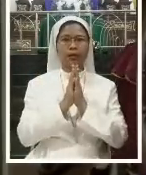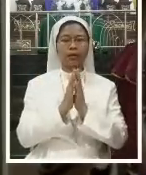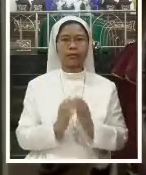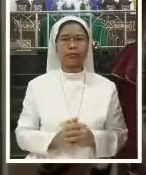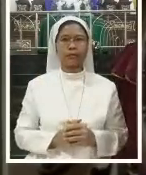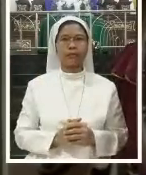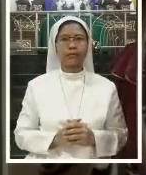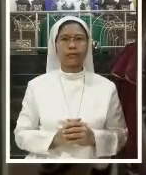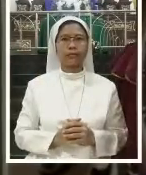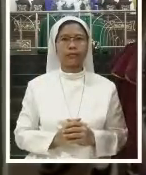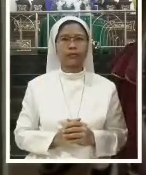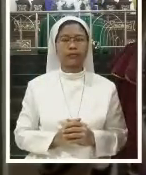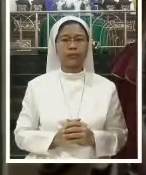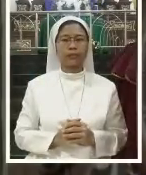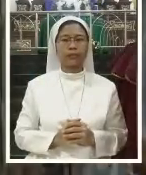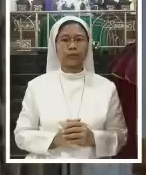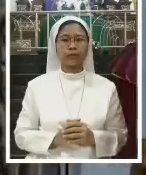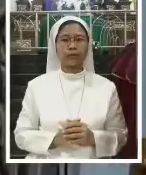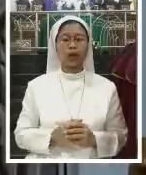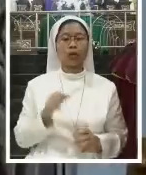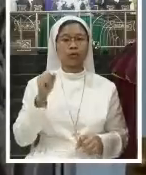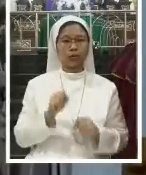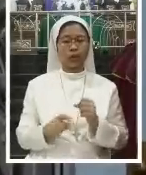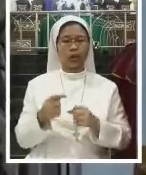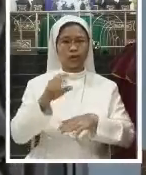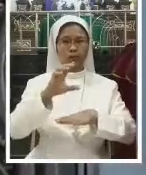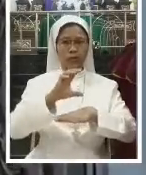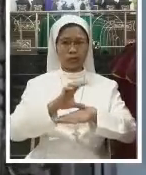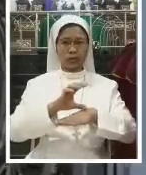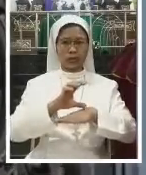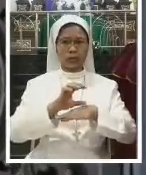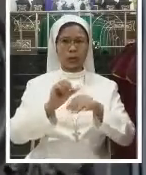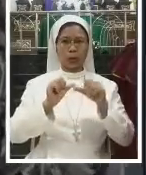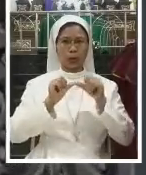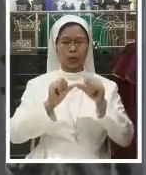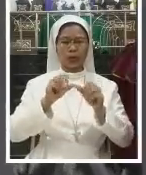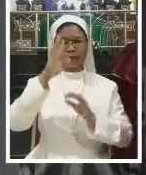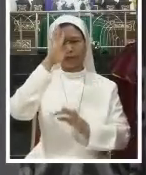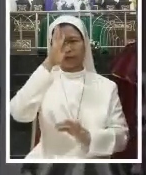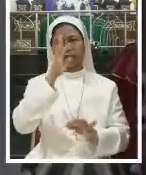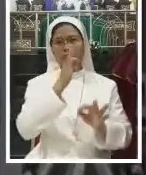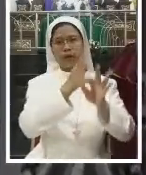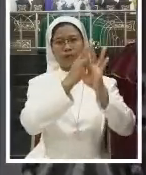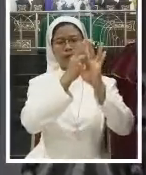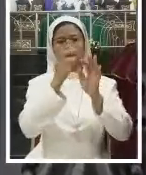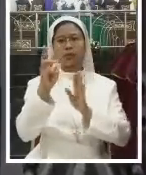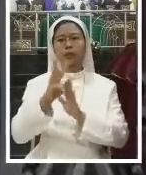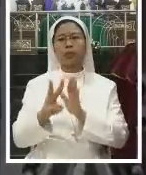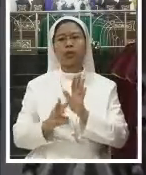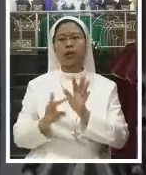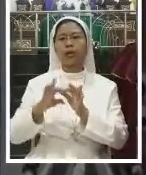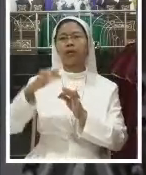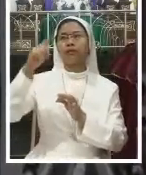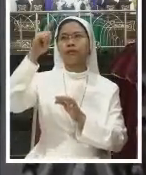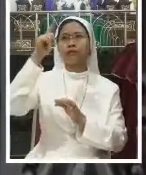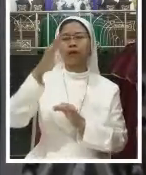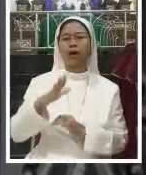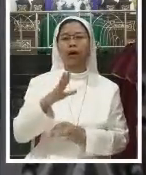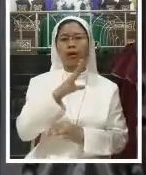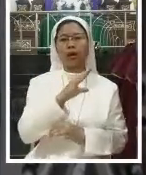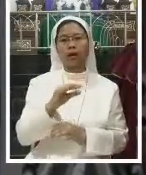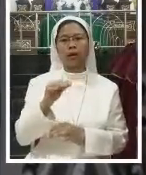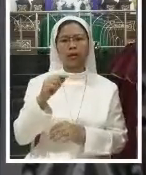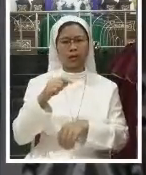samong pamibi. Tanganing sa simbahan, magdanay na maimbod sa kabuotan kan Diyos, asin sa mga panahon